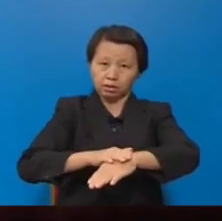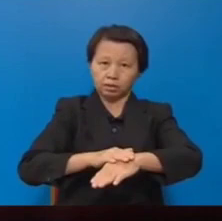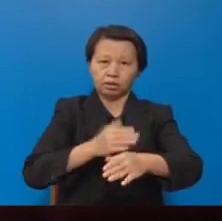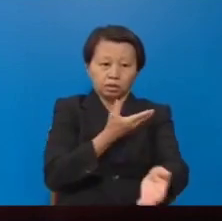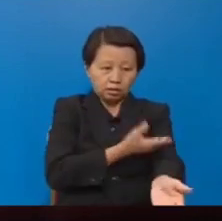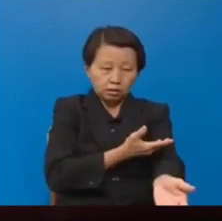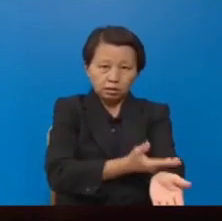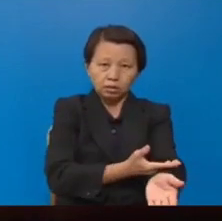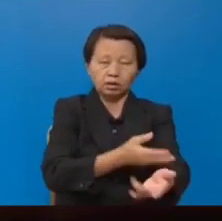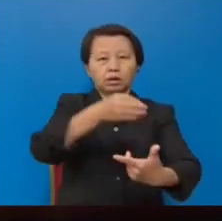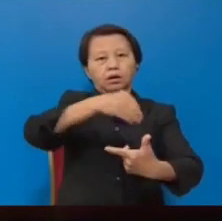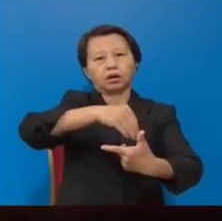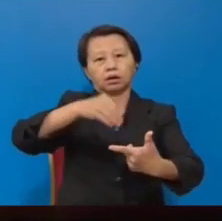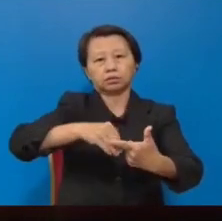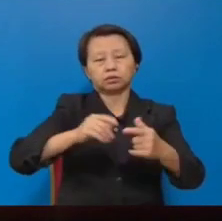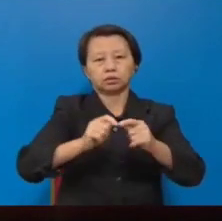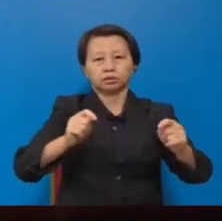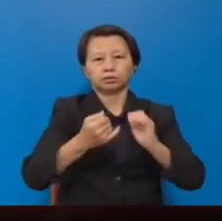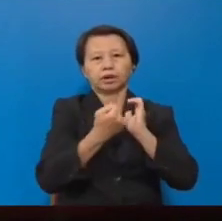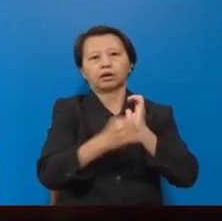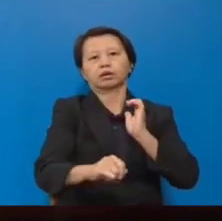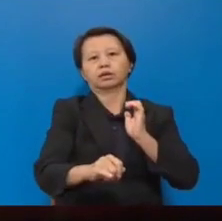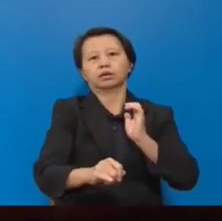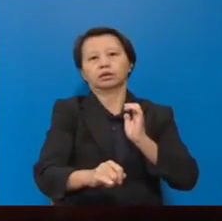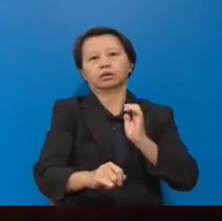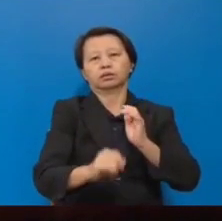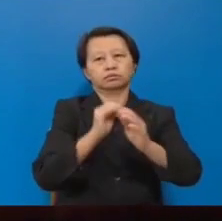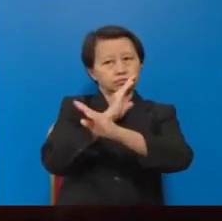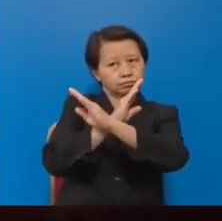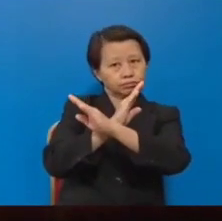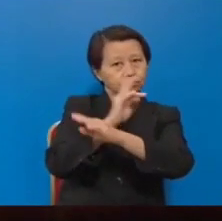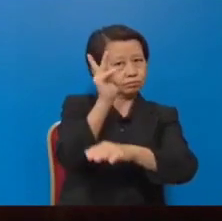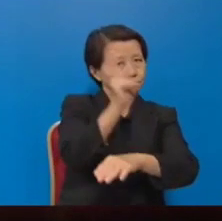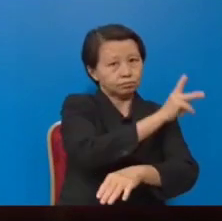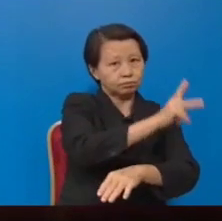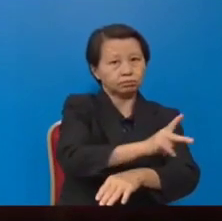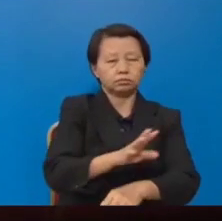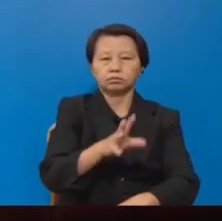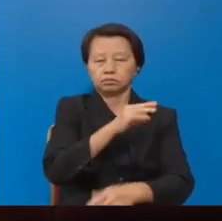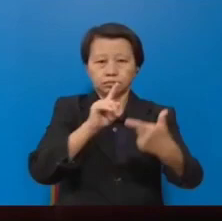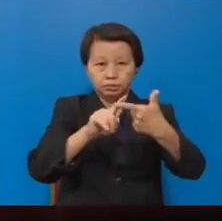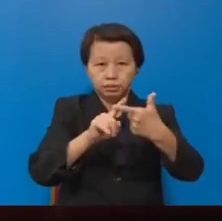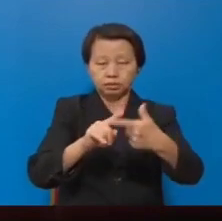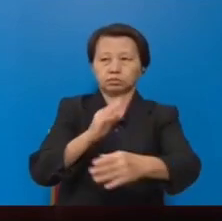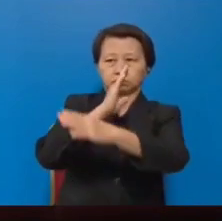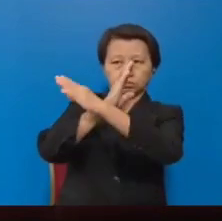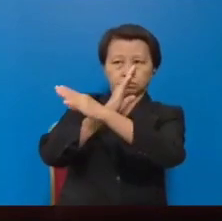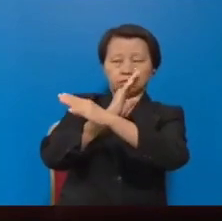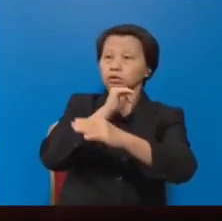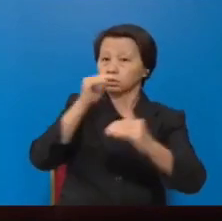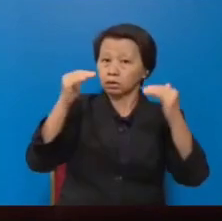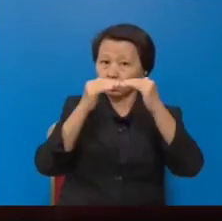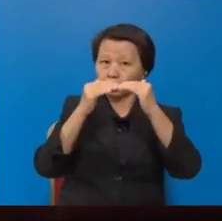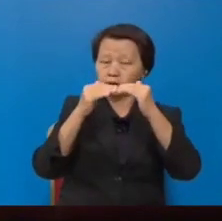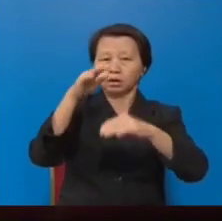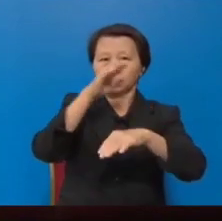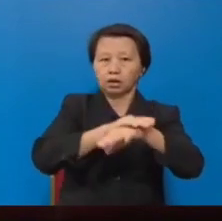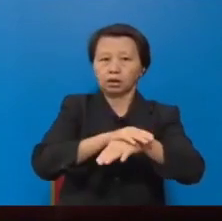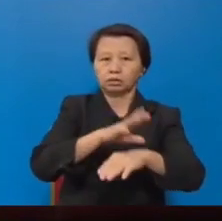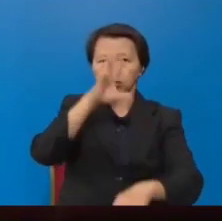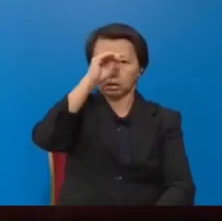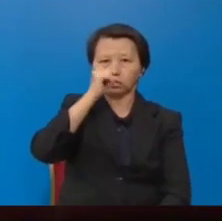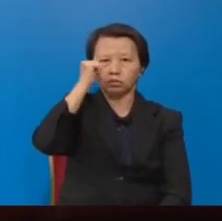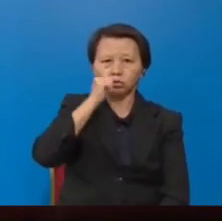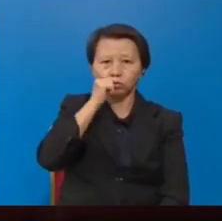keturunan maupun tempat lahir di larangan diskriminasi yang tidak adil atas dasar ke